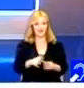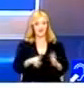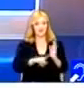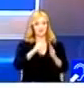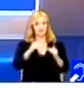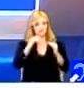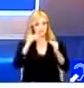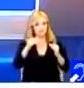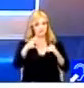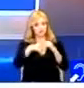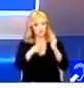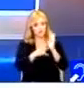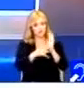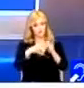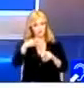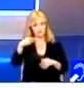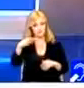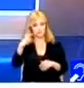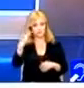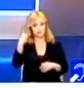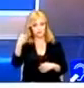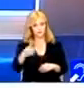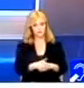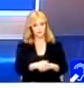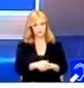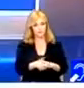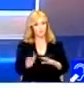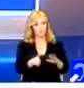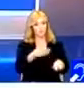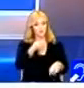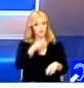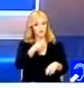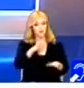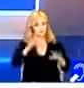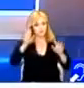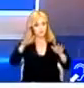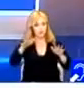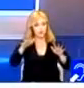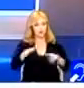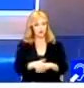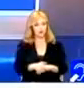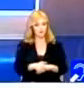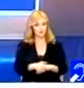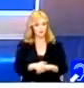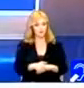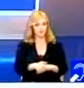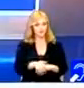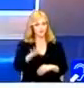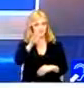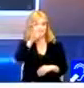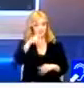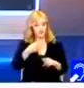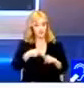și vor oscila între 19 și 21 de grade. După amiaza vor cădea ploi moderate în cea mai mare parte a țării. La